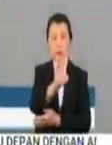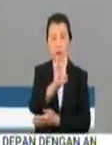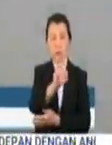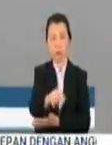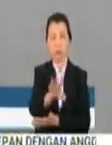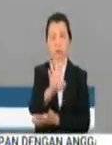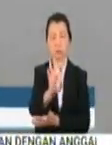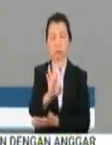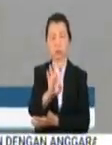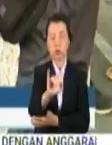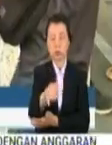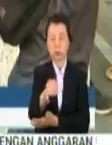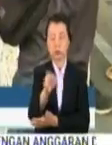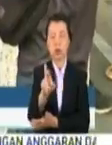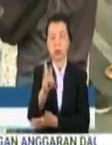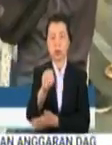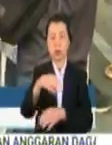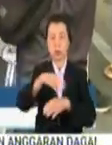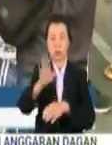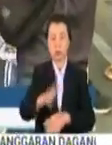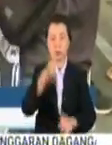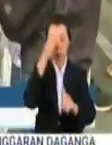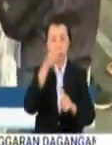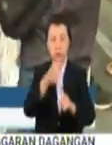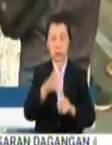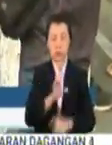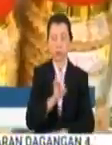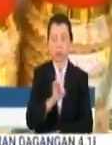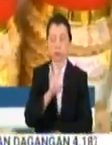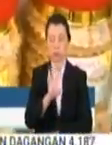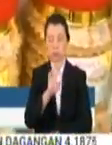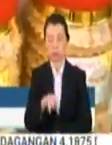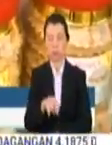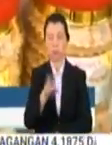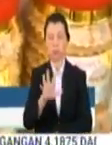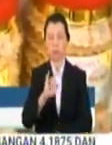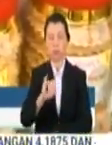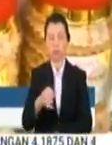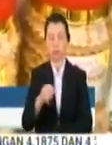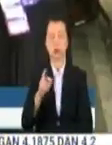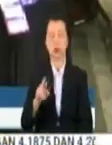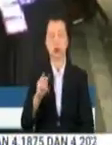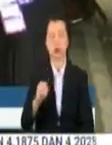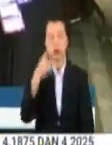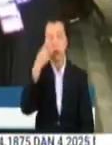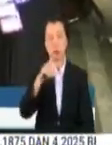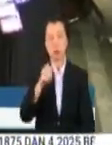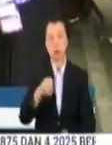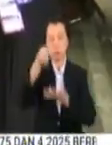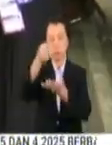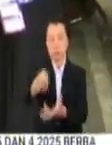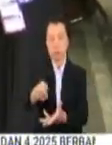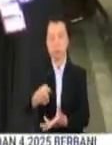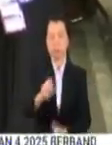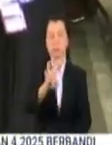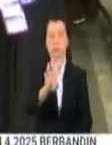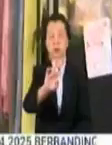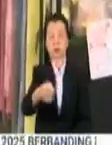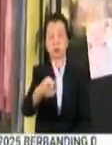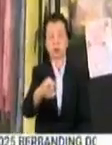98.9 juta melebihi sasaran iaitu rm84.5 juta untuk disalurkan kepada